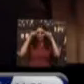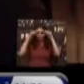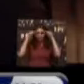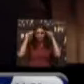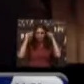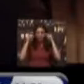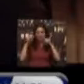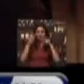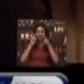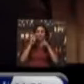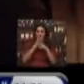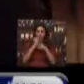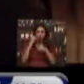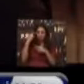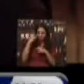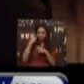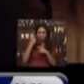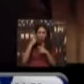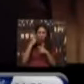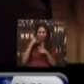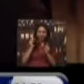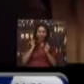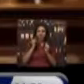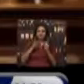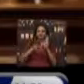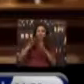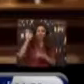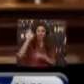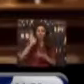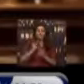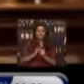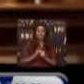فابتديت اعمل له حركات عشان